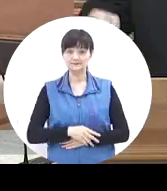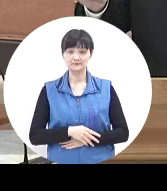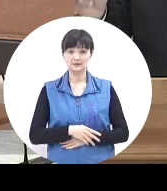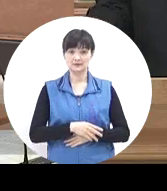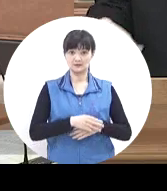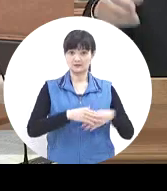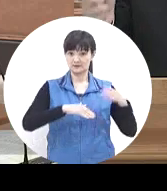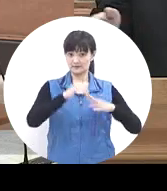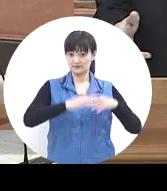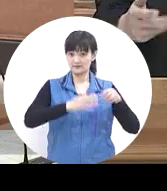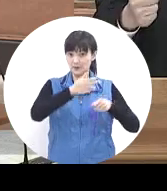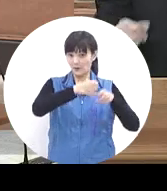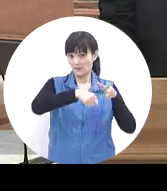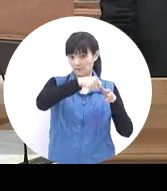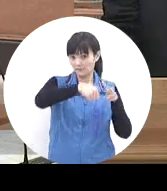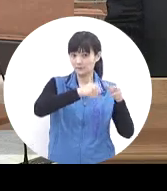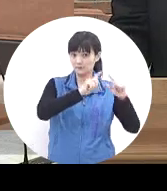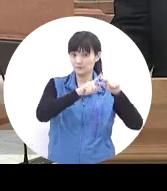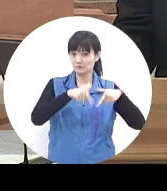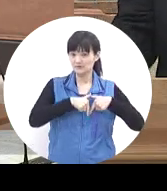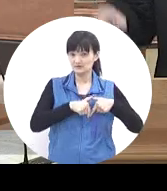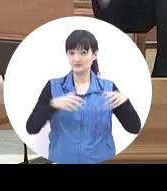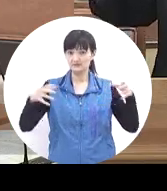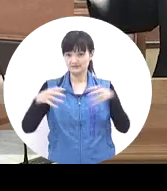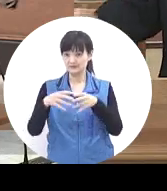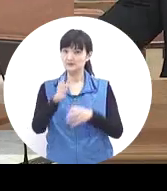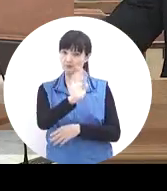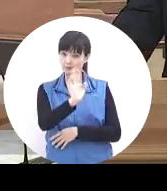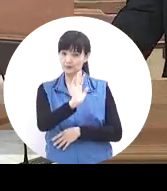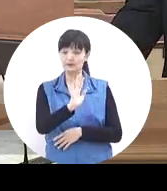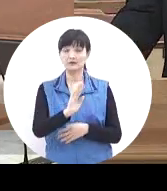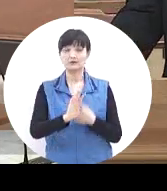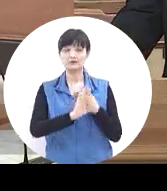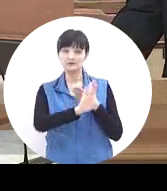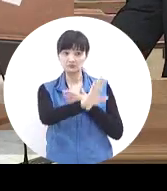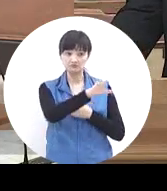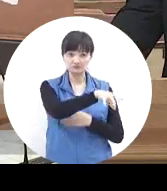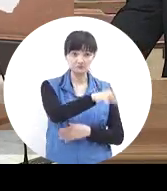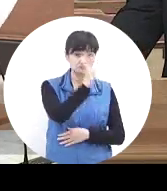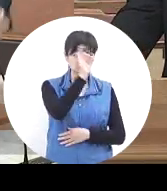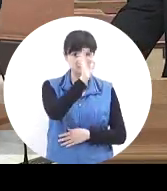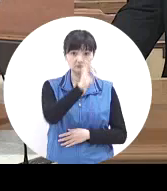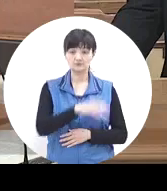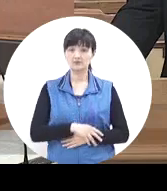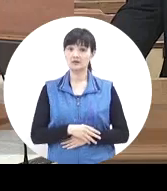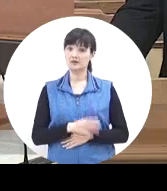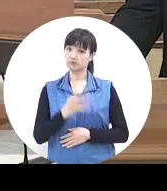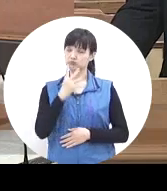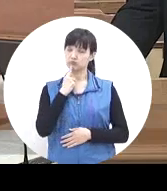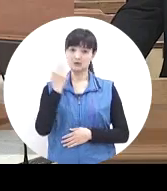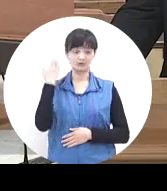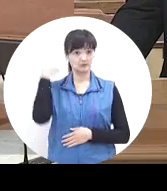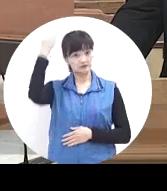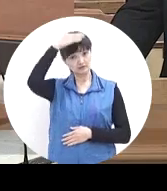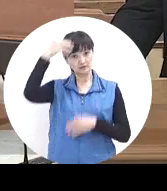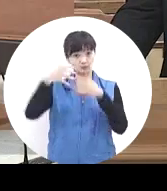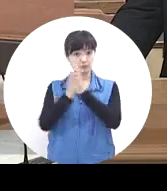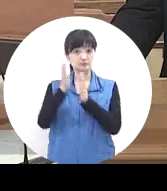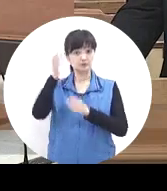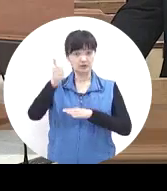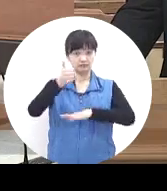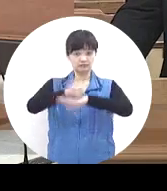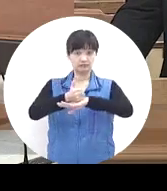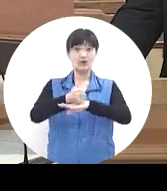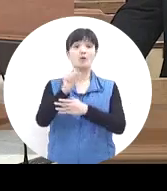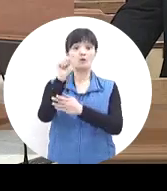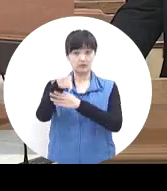中心是不是另找地方啊？ 所以说当时郑部长同意的，现在换了李部长不同意，重